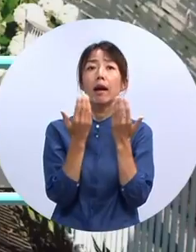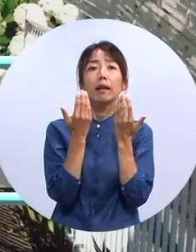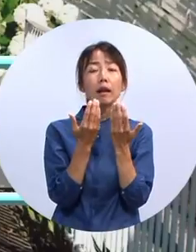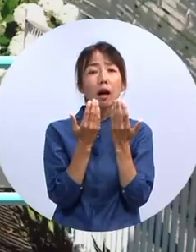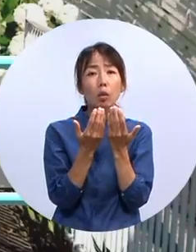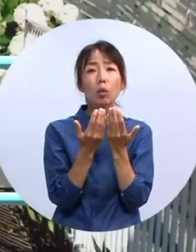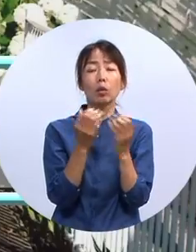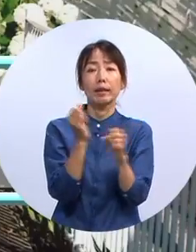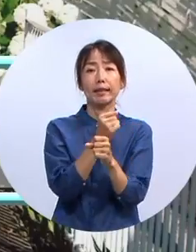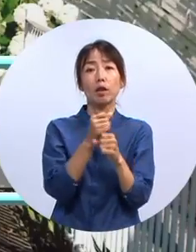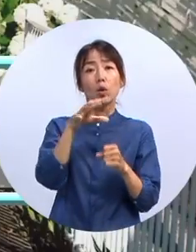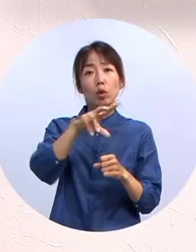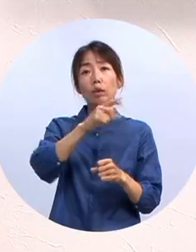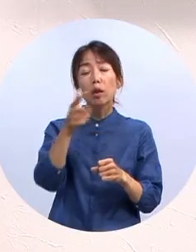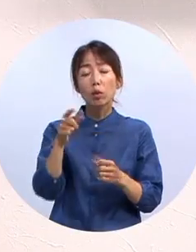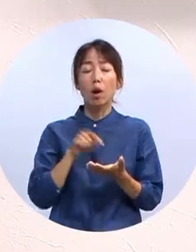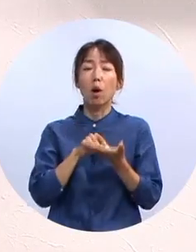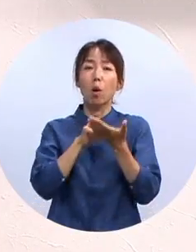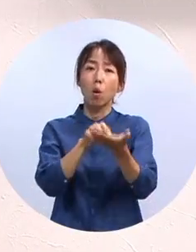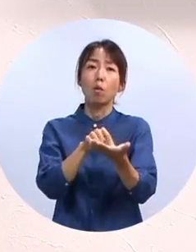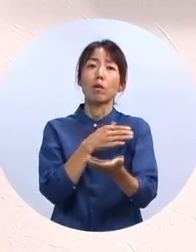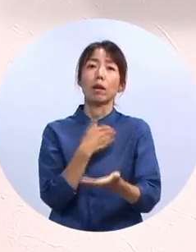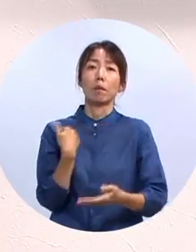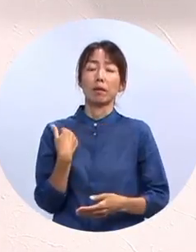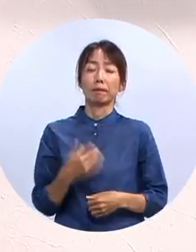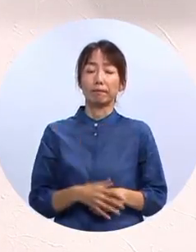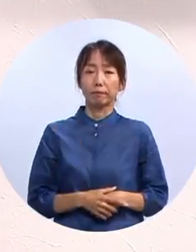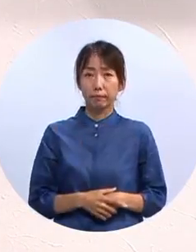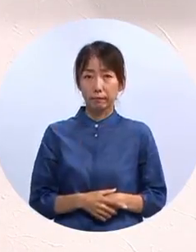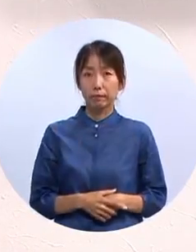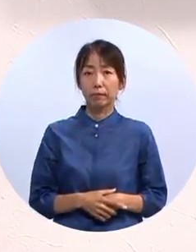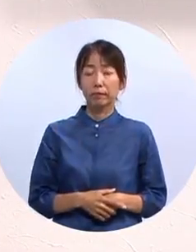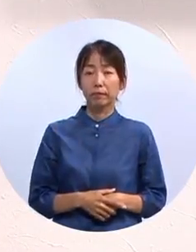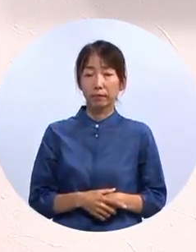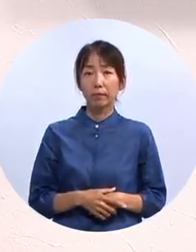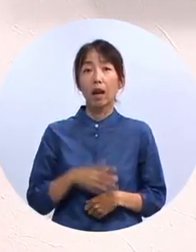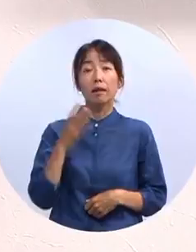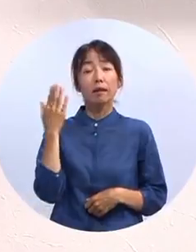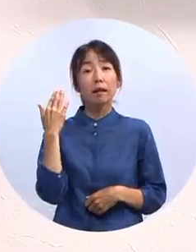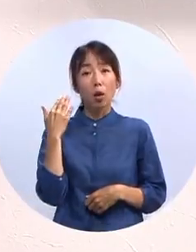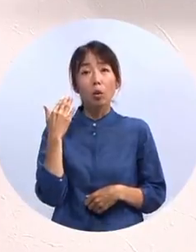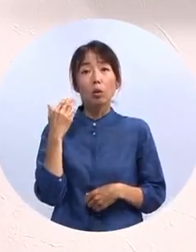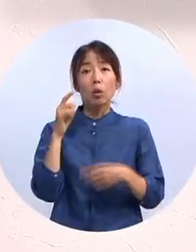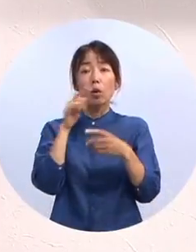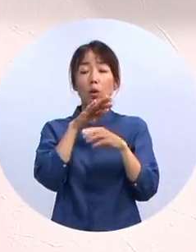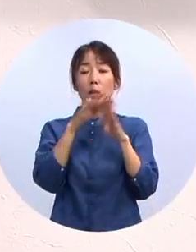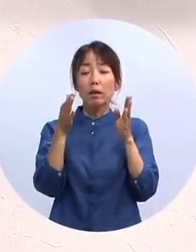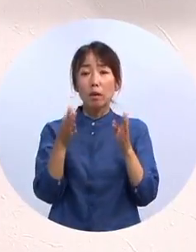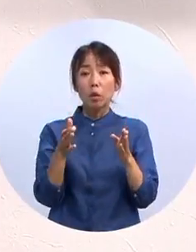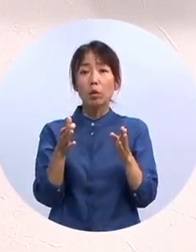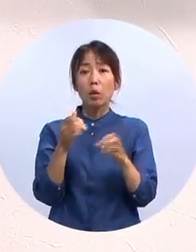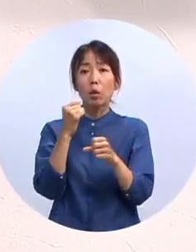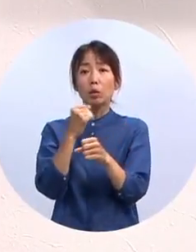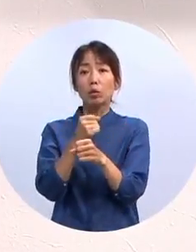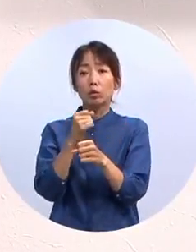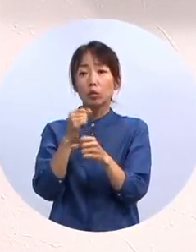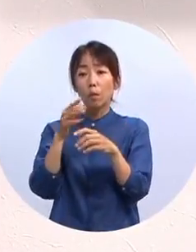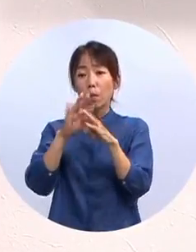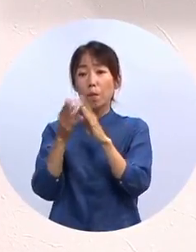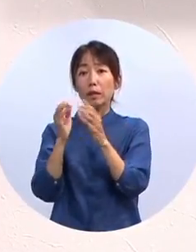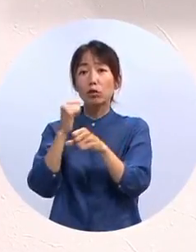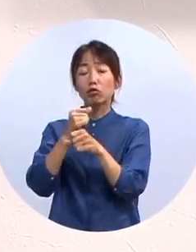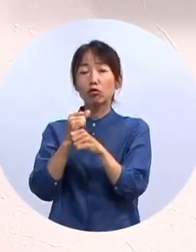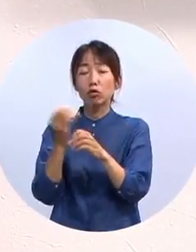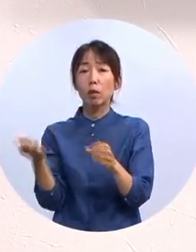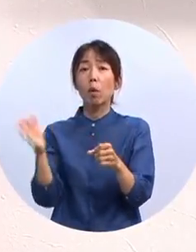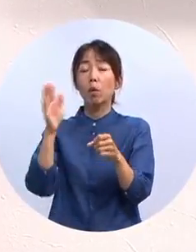が応募対象です。 わかりました。では先ほどの建物緑化賞もですが、応募の時は緑化してある場